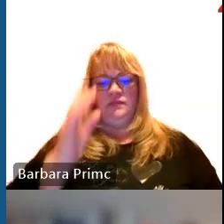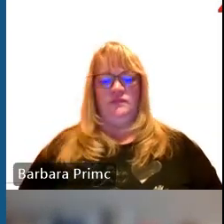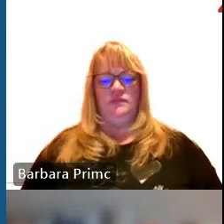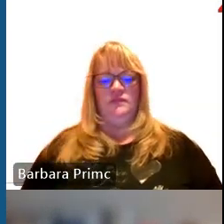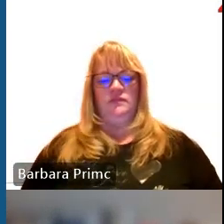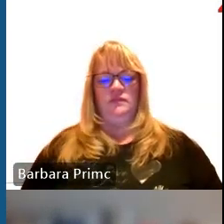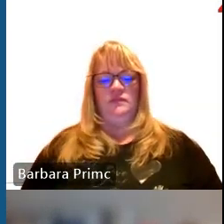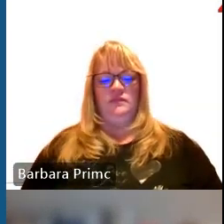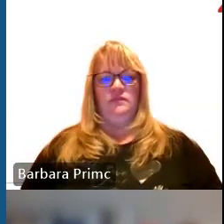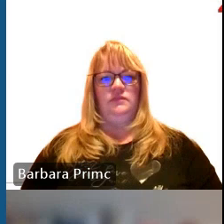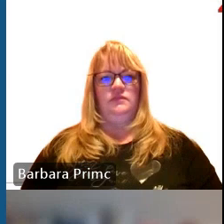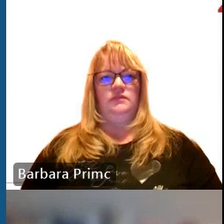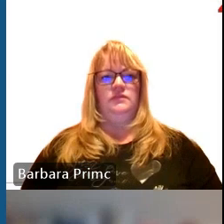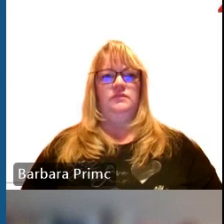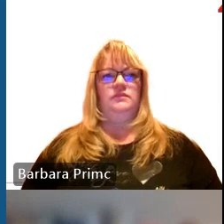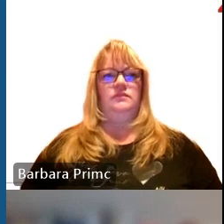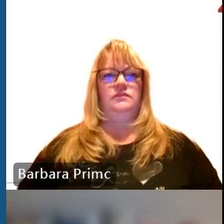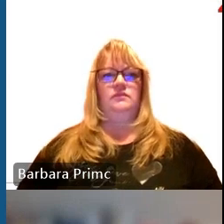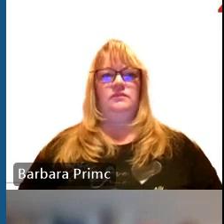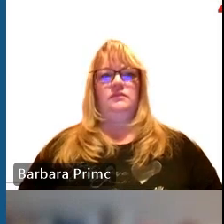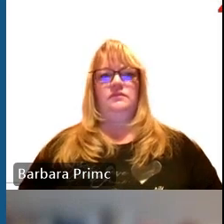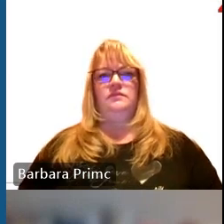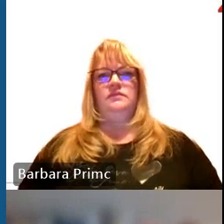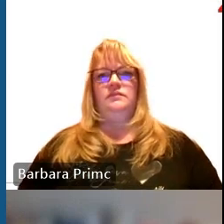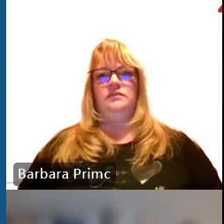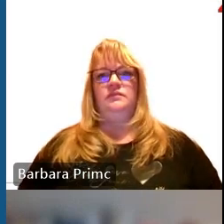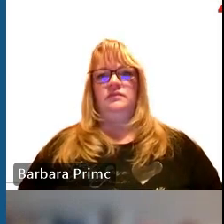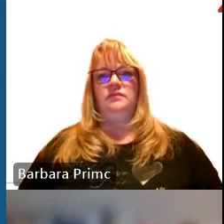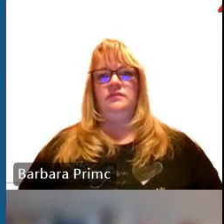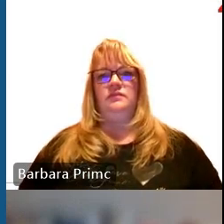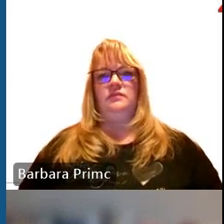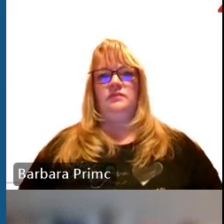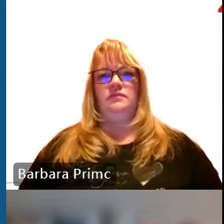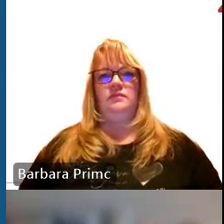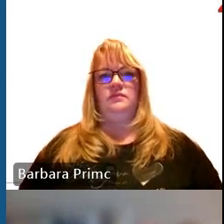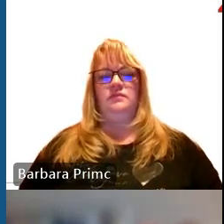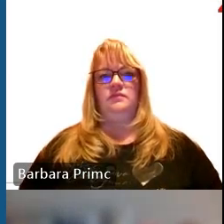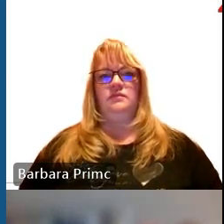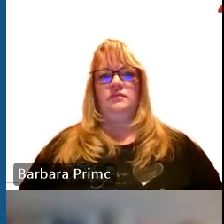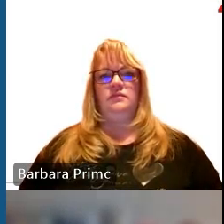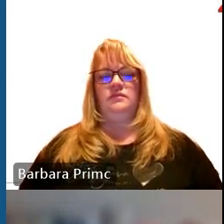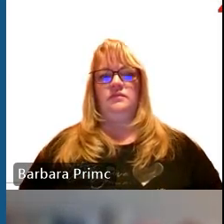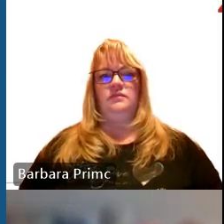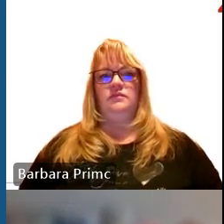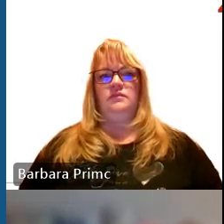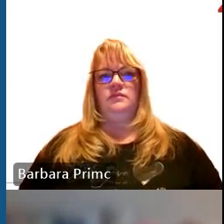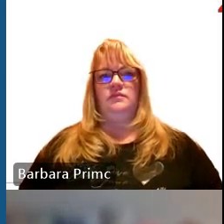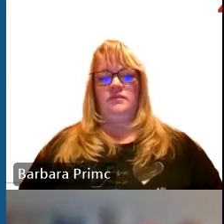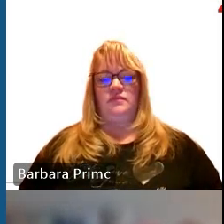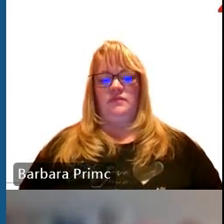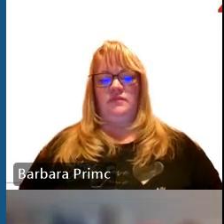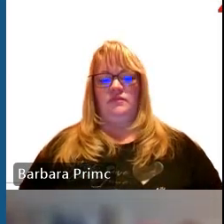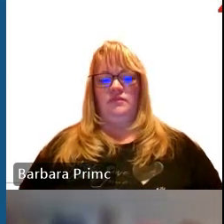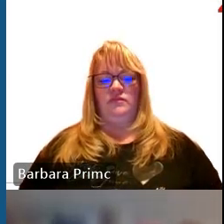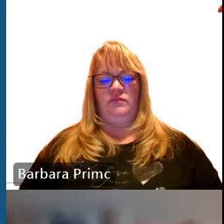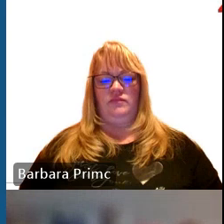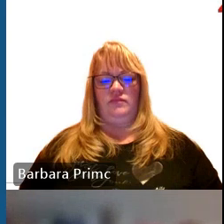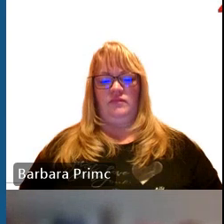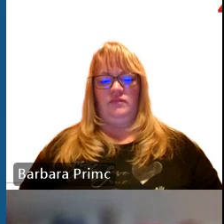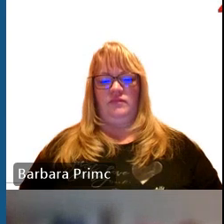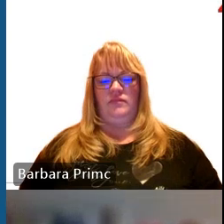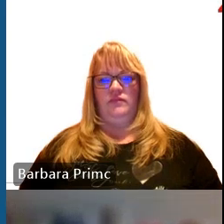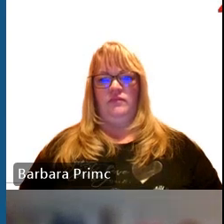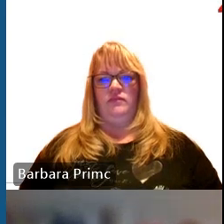enota v neogrevani lopi ob hiši? Dajte mi prosim še enkrat, nisem slišal. Ali je lahko pri